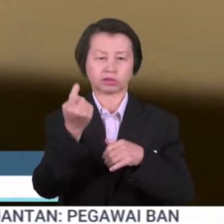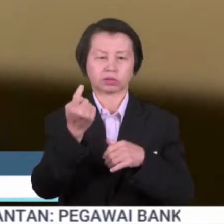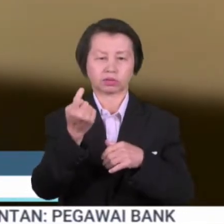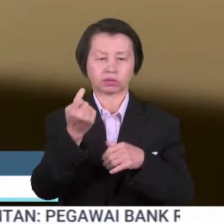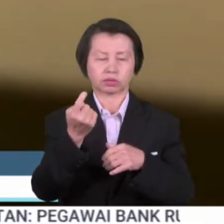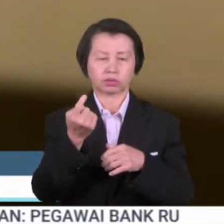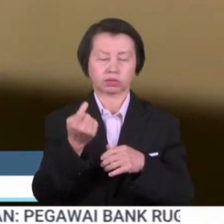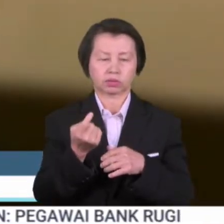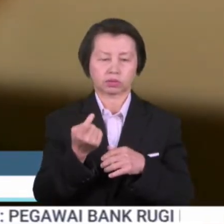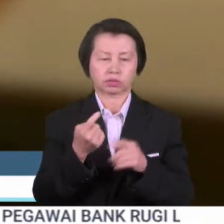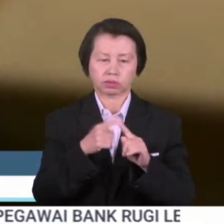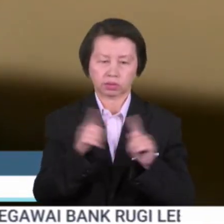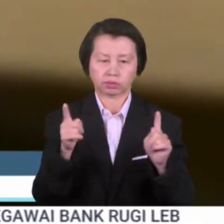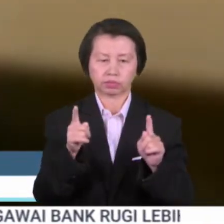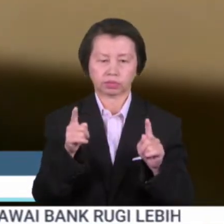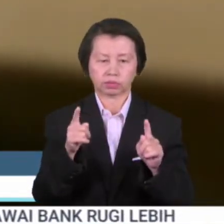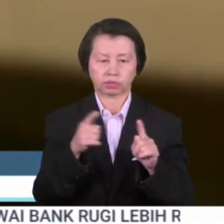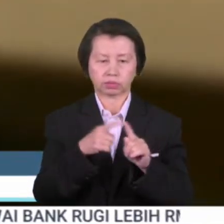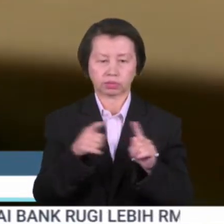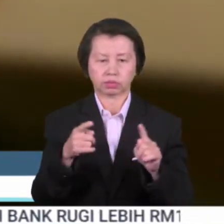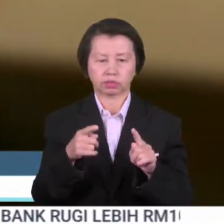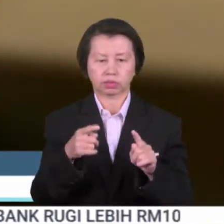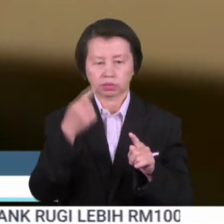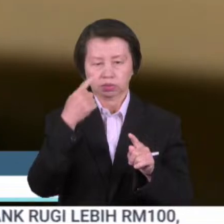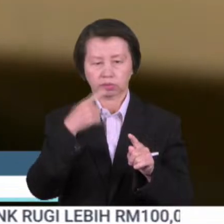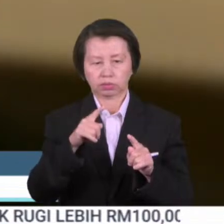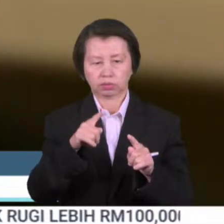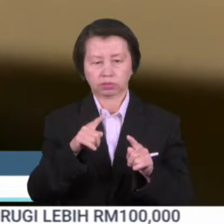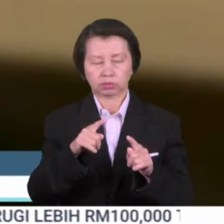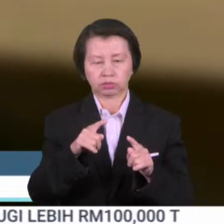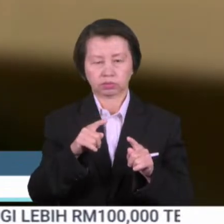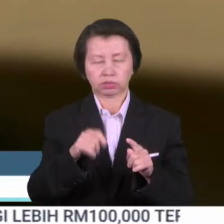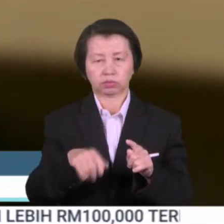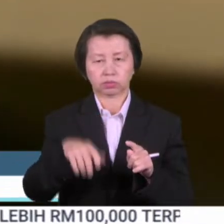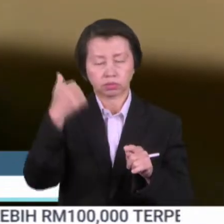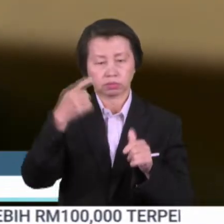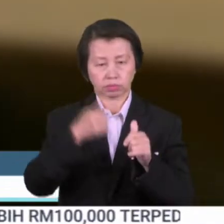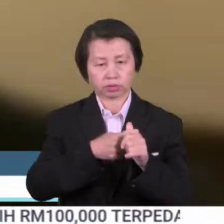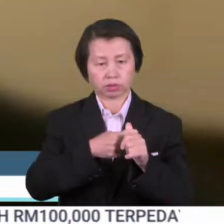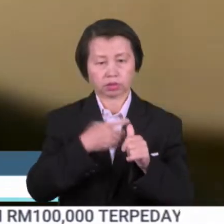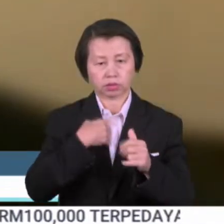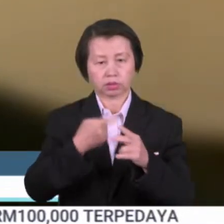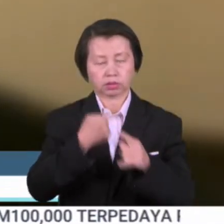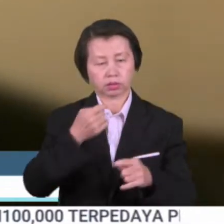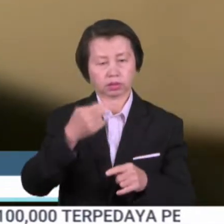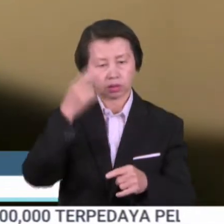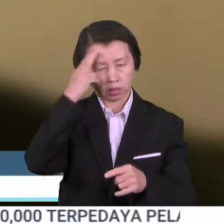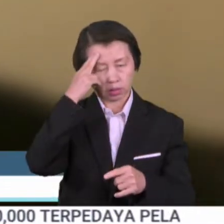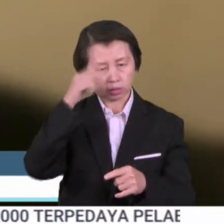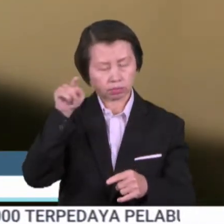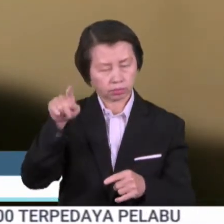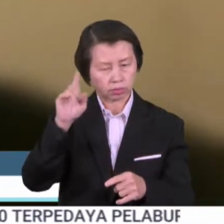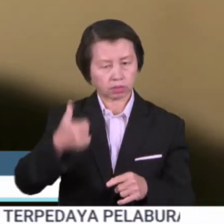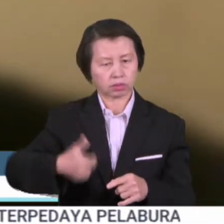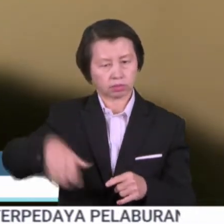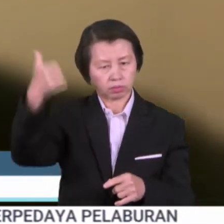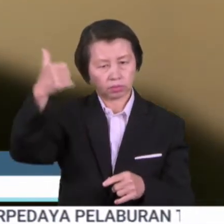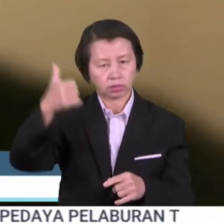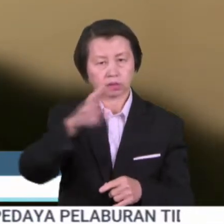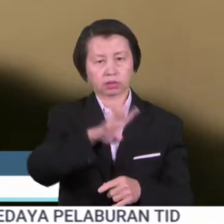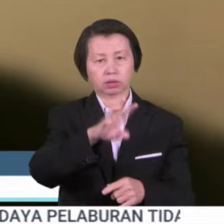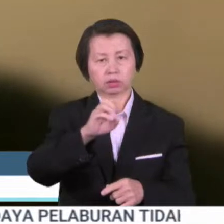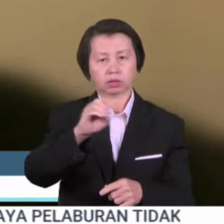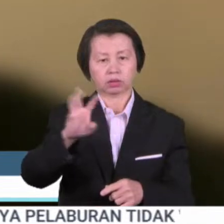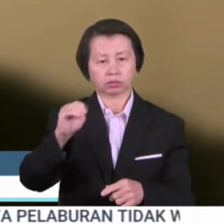underdog tapi untuk pcab utama saya rasa dari negara arabelah menang dalam